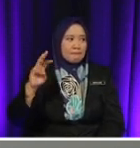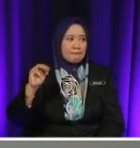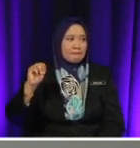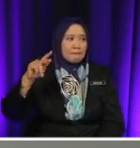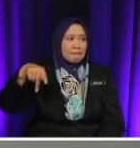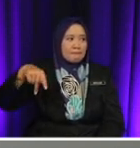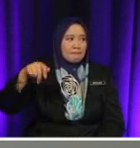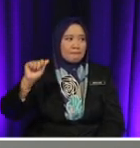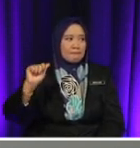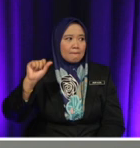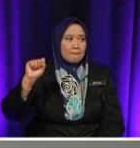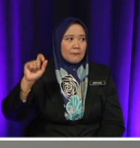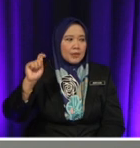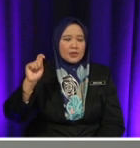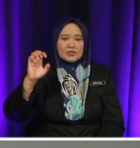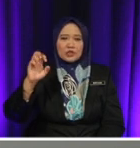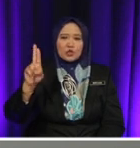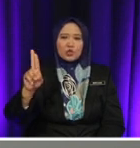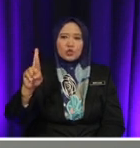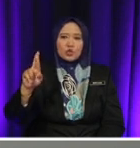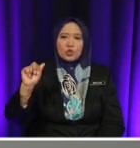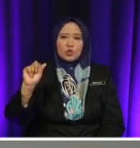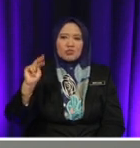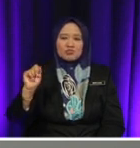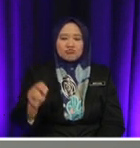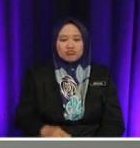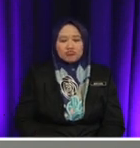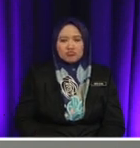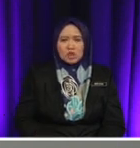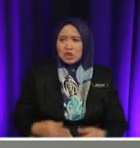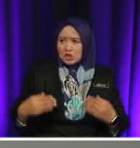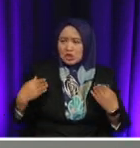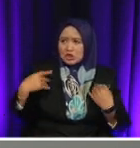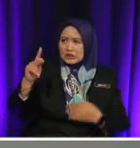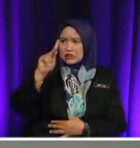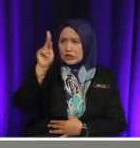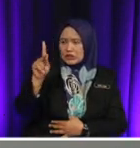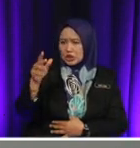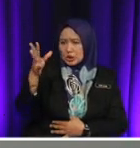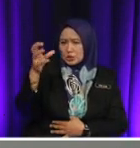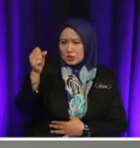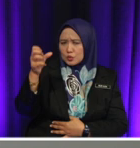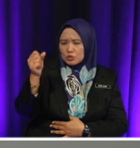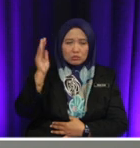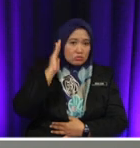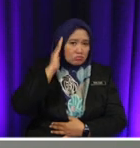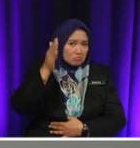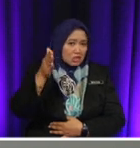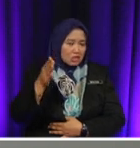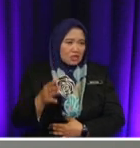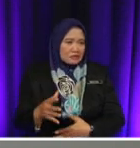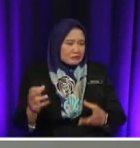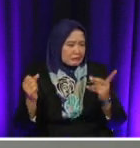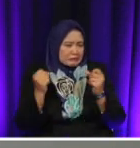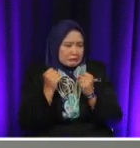susu di dalam kotak tadi akan beku apabila kita nak minum kan so kita dah buang untuk jawapan